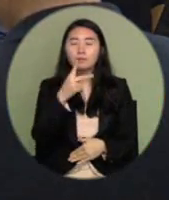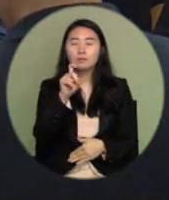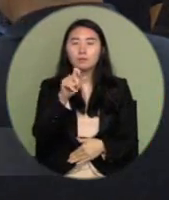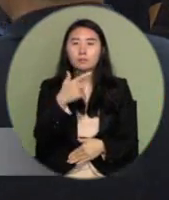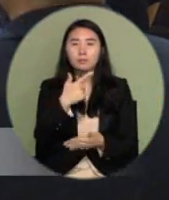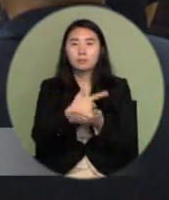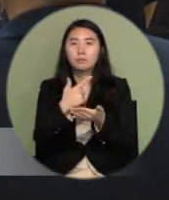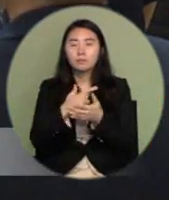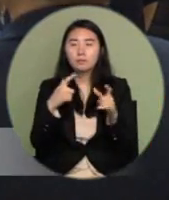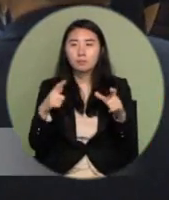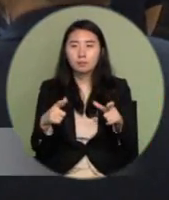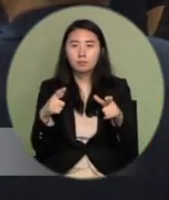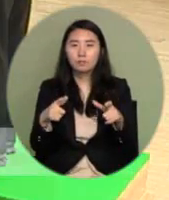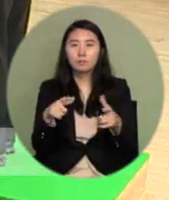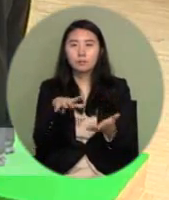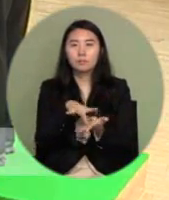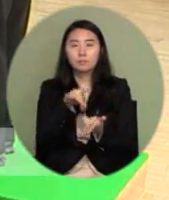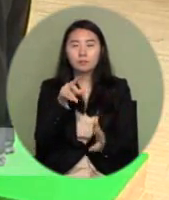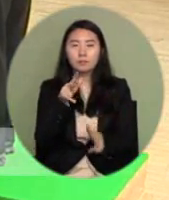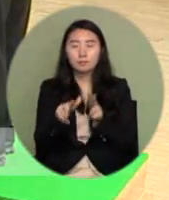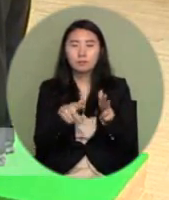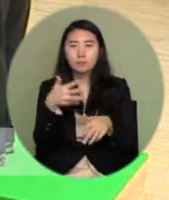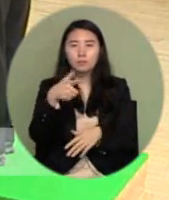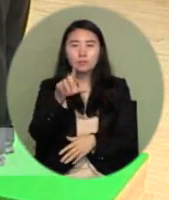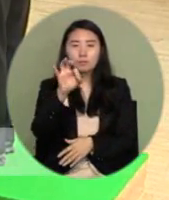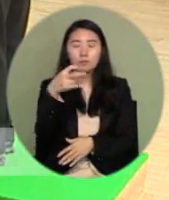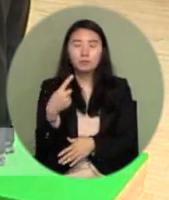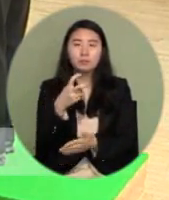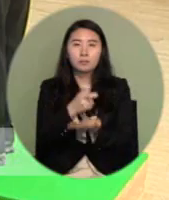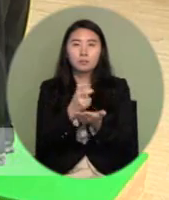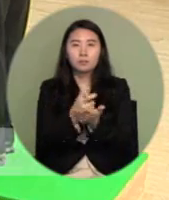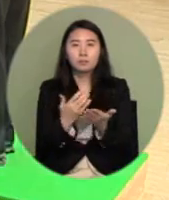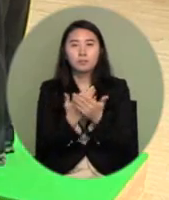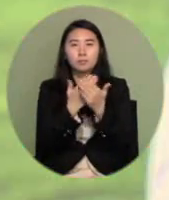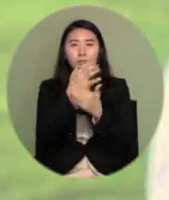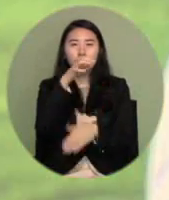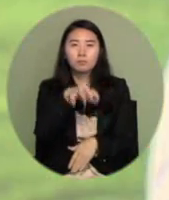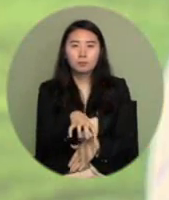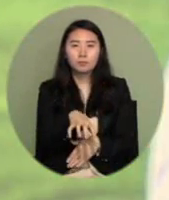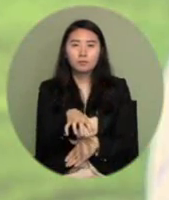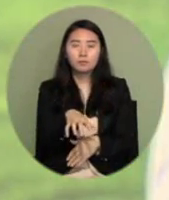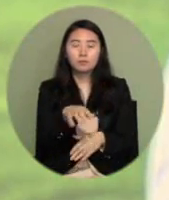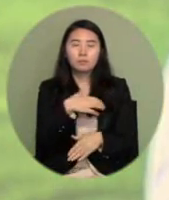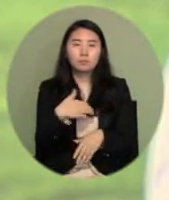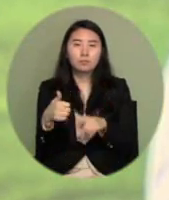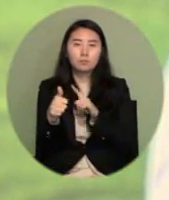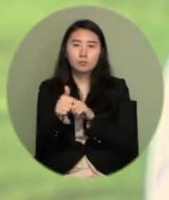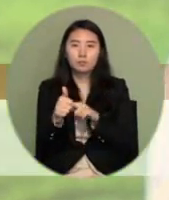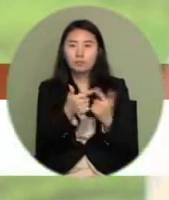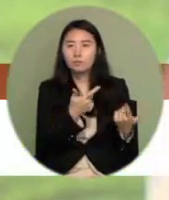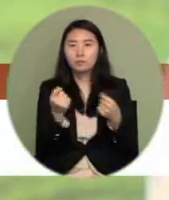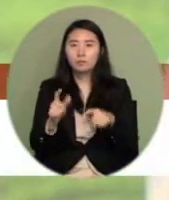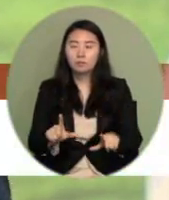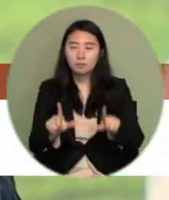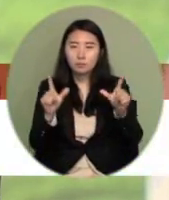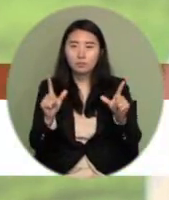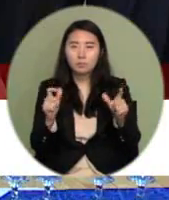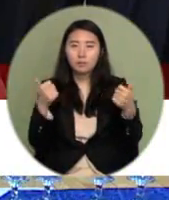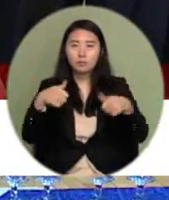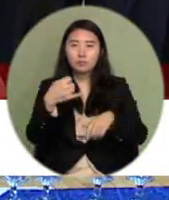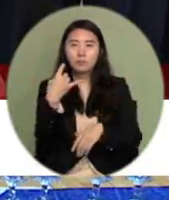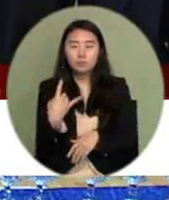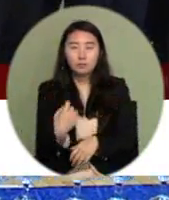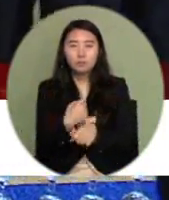2016년 노원구의 최대 역점 사업은 창동 차량기지 개발입니다. 김성환 구청장은 같은 날 이루어진 신년